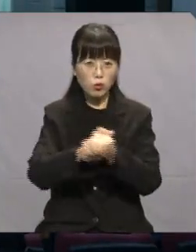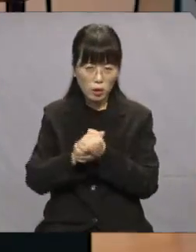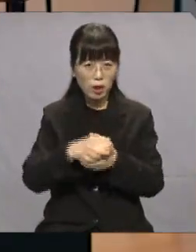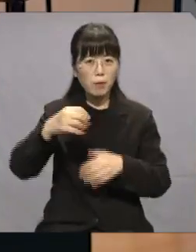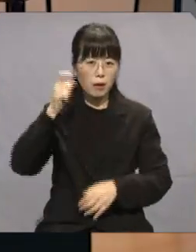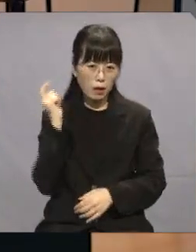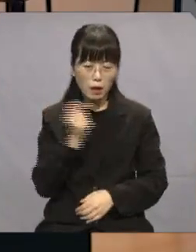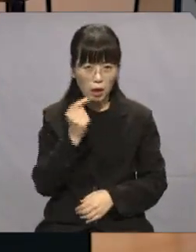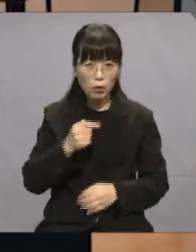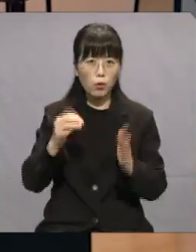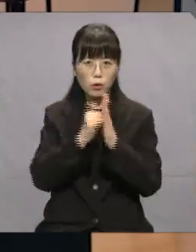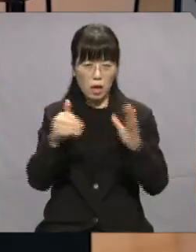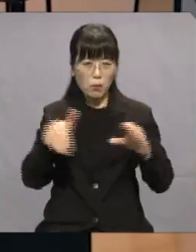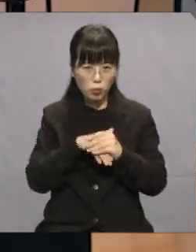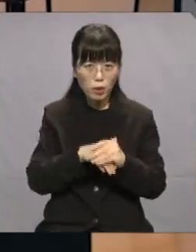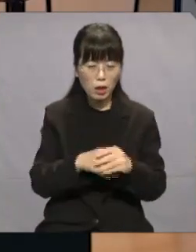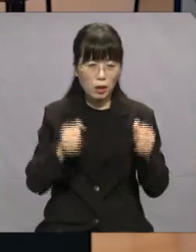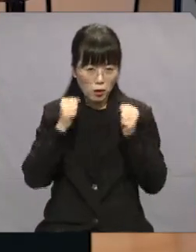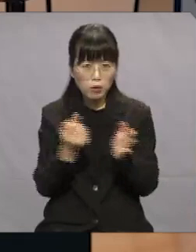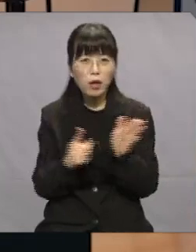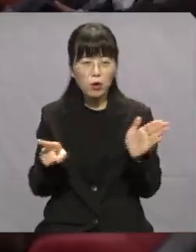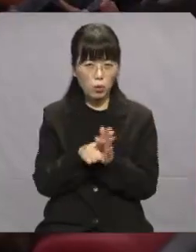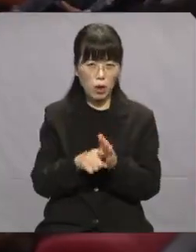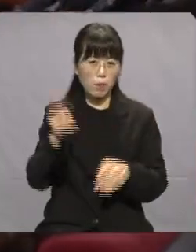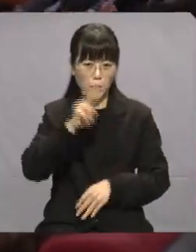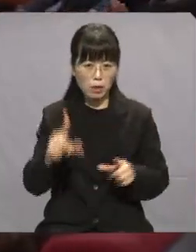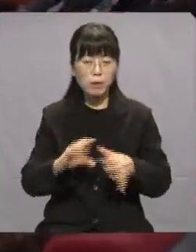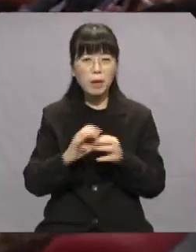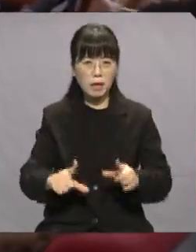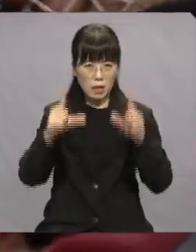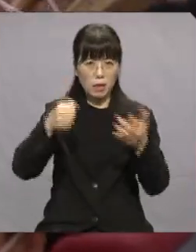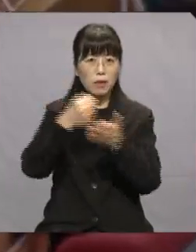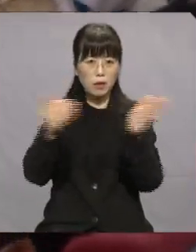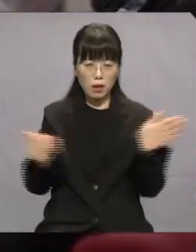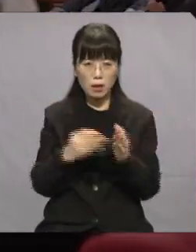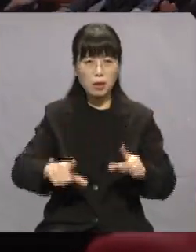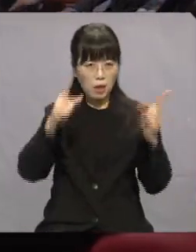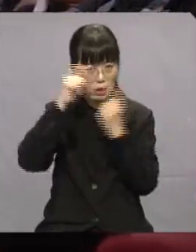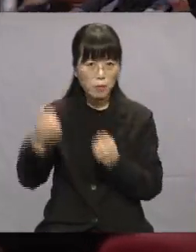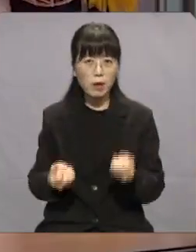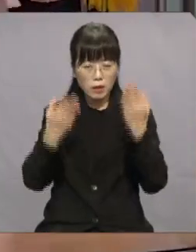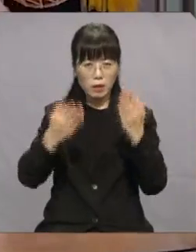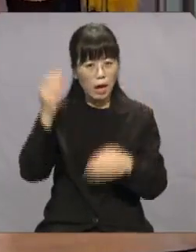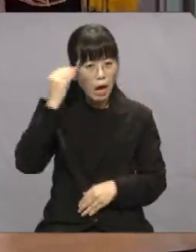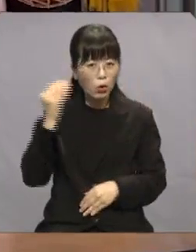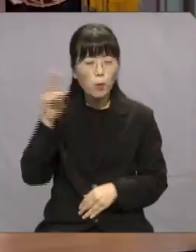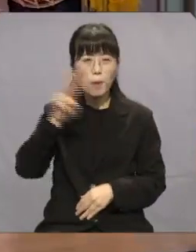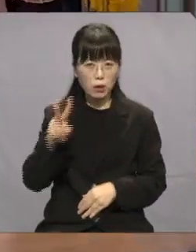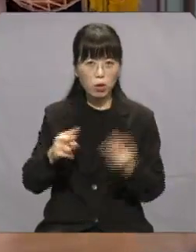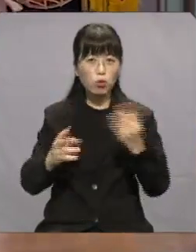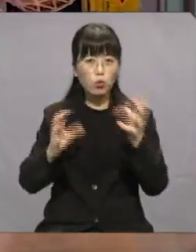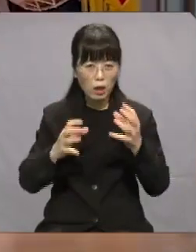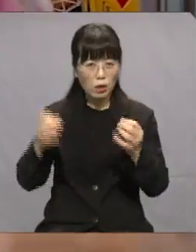강화하고 다문화 가족의 안정적 정착을 위해 베트남의 날을 지정했습니다. 이날 기념식에는 한국과 베트남